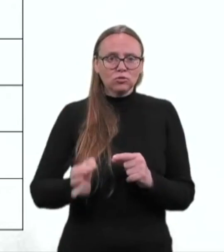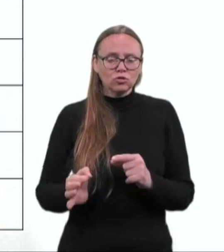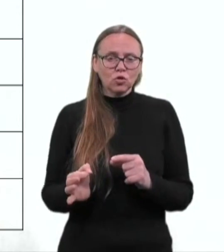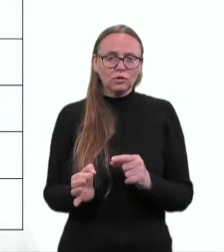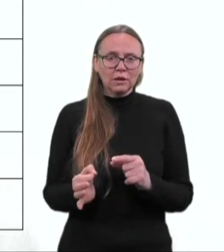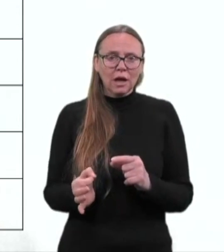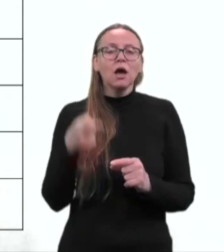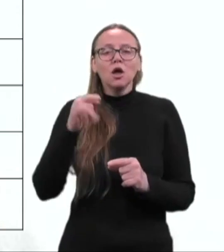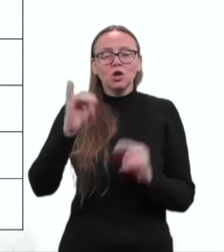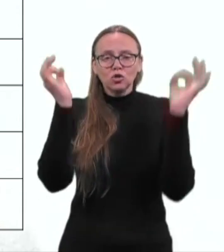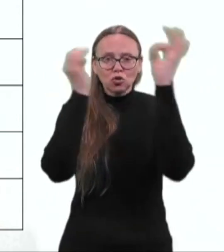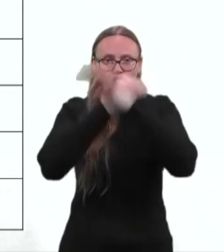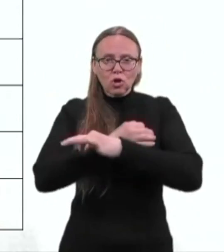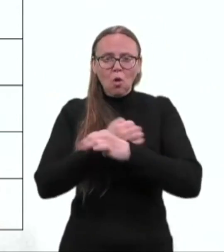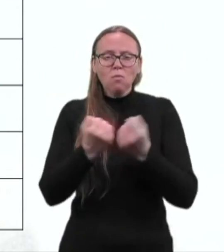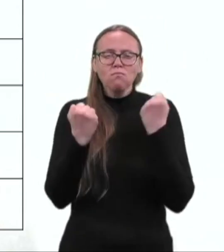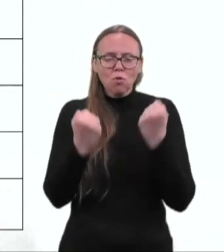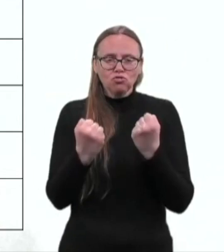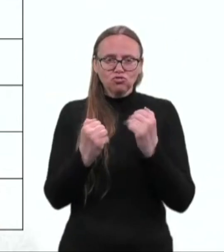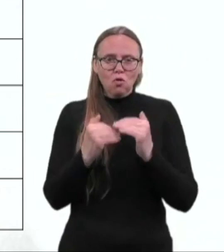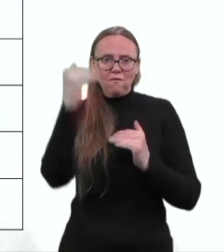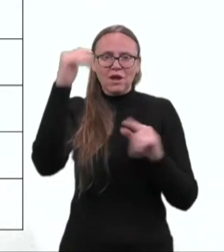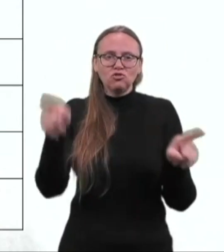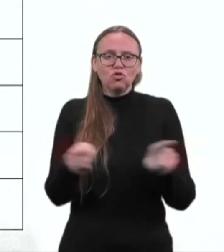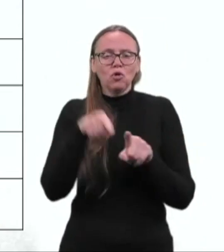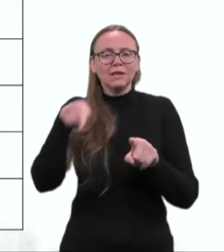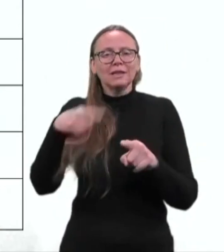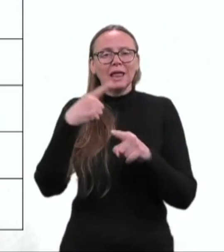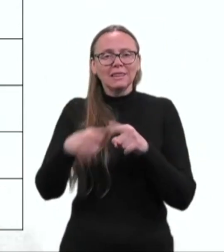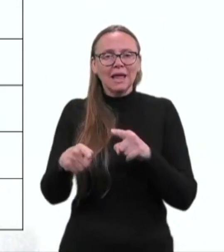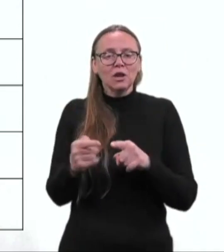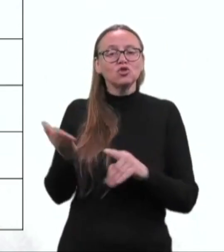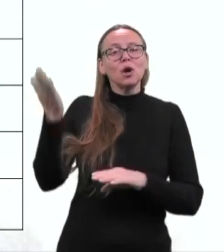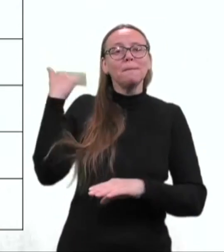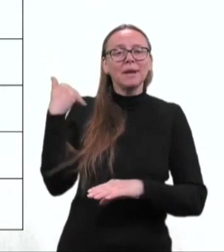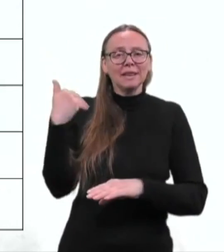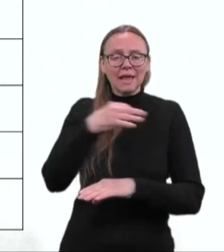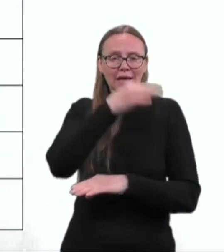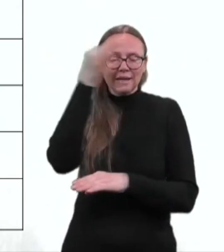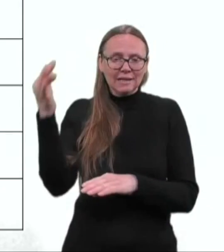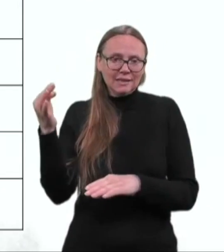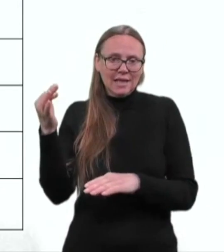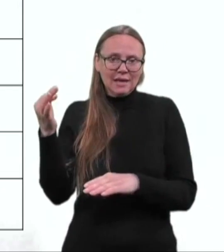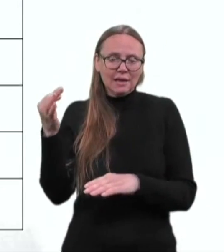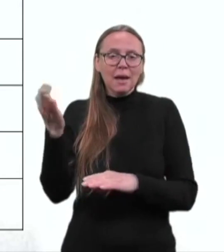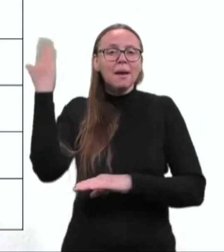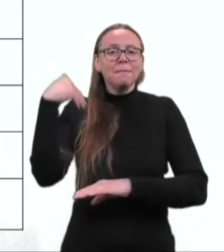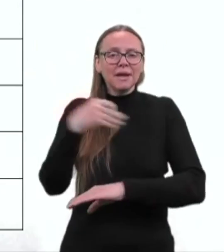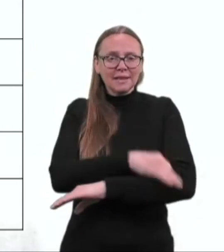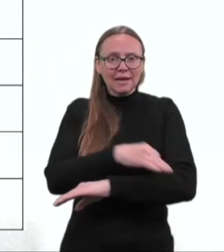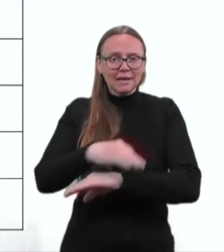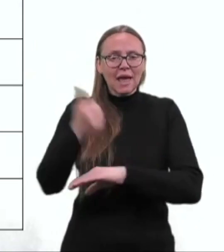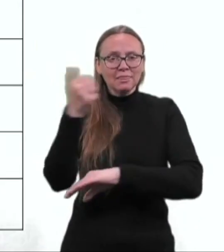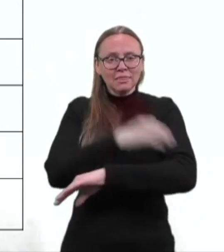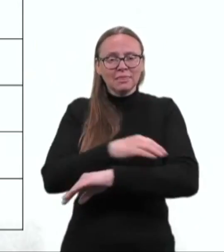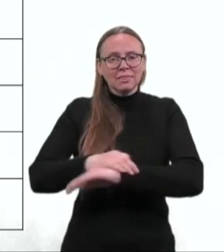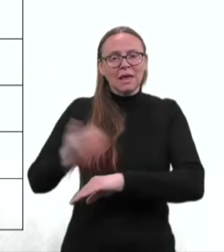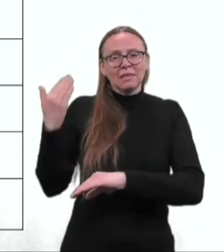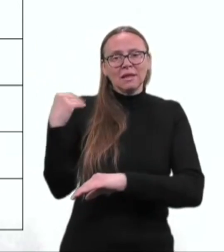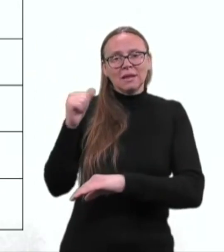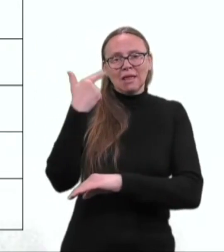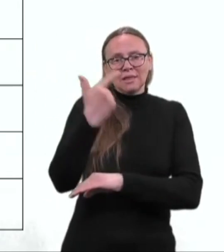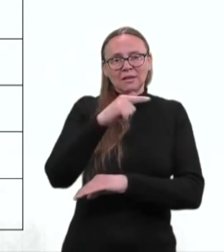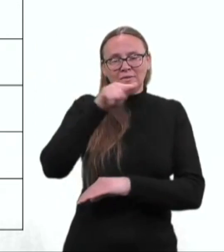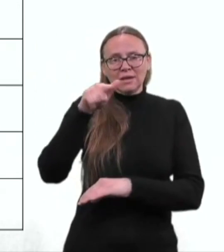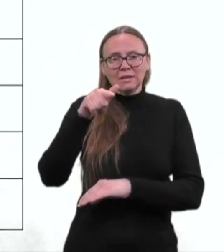23,3%, kar je žal precej več, kot je ta delež znašal v preteklih dneh. Pretekli teden, se pravi en teden nazaj,